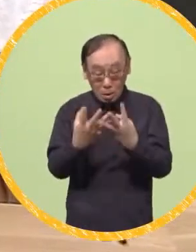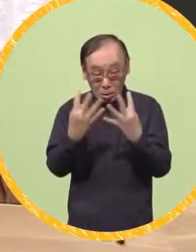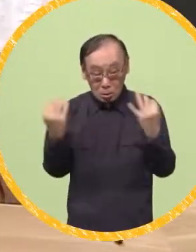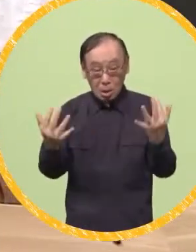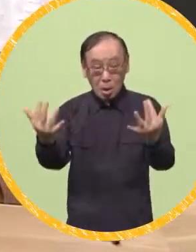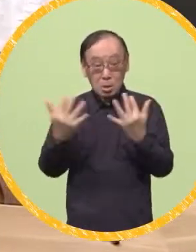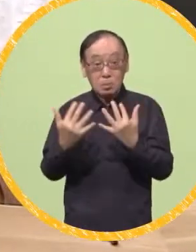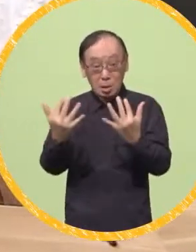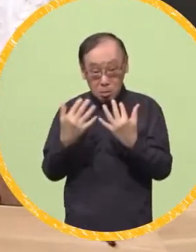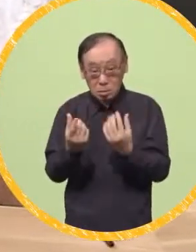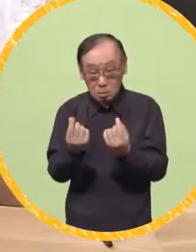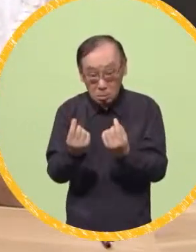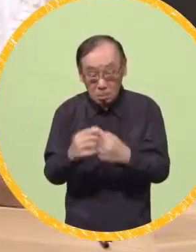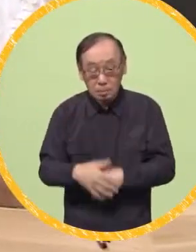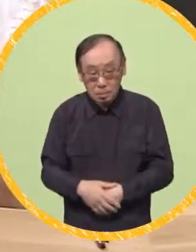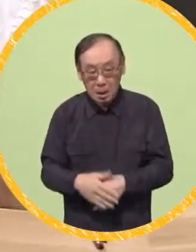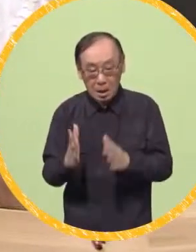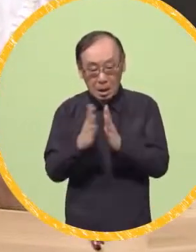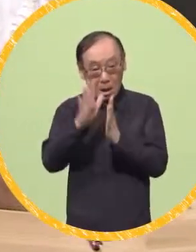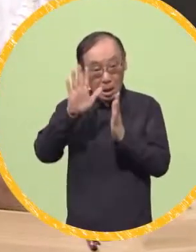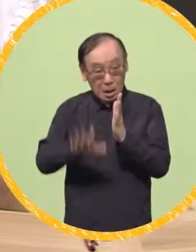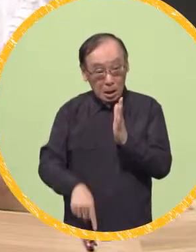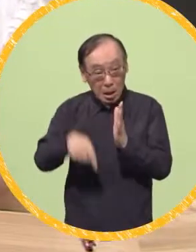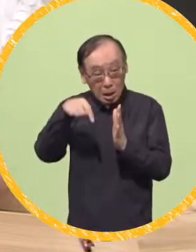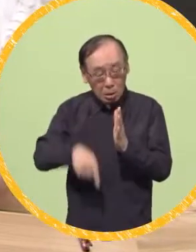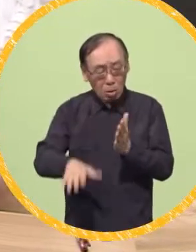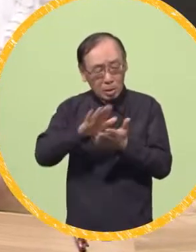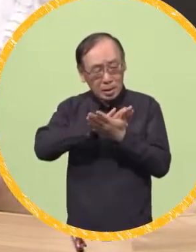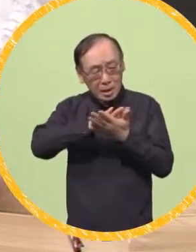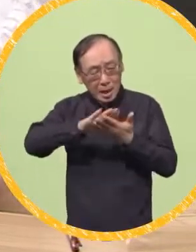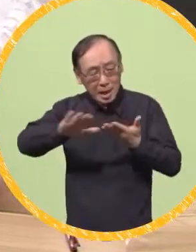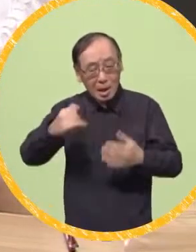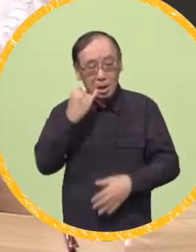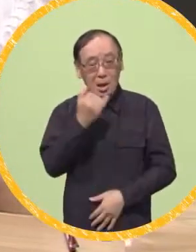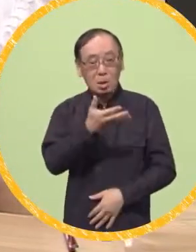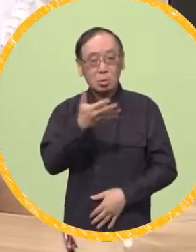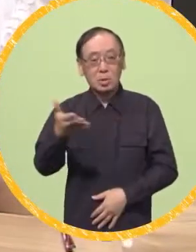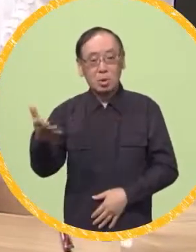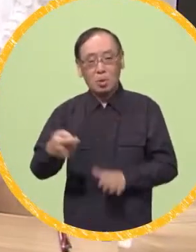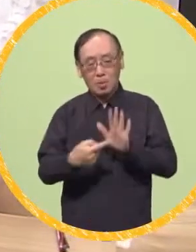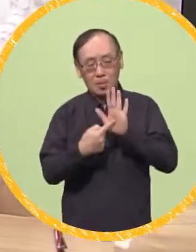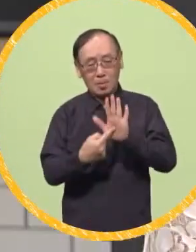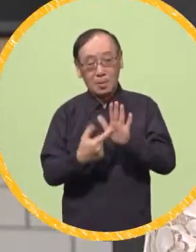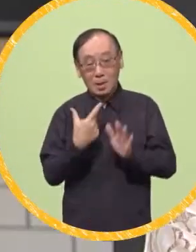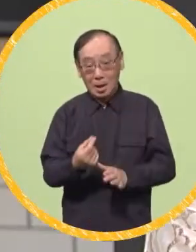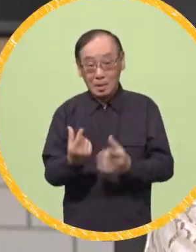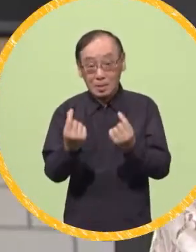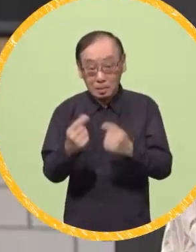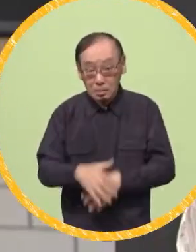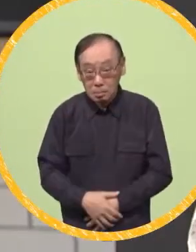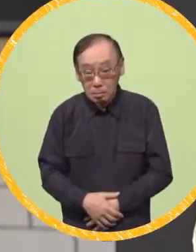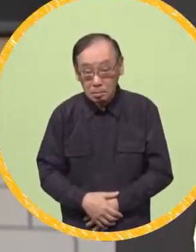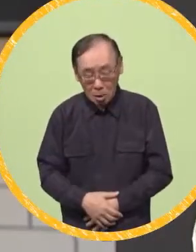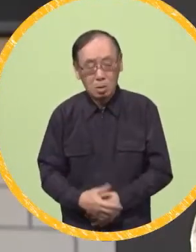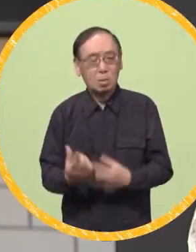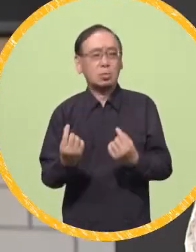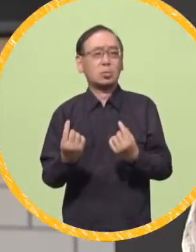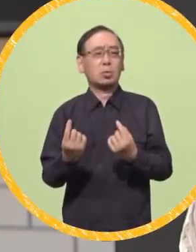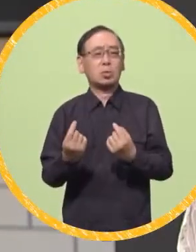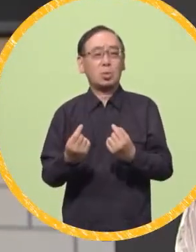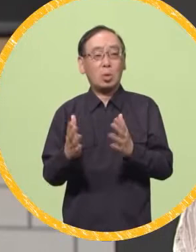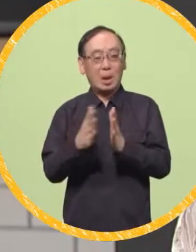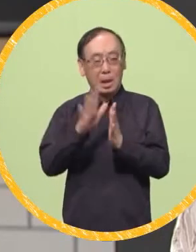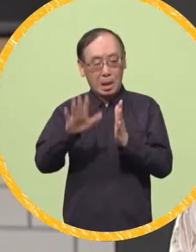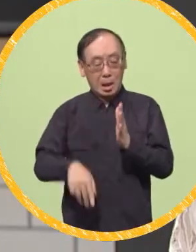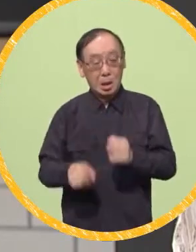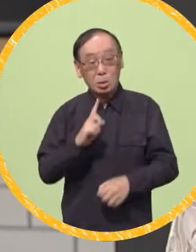集まるじゃないですかはい神奈川のきれいな海をねやっぱりぜひアピールしたいですよね知事そうですよねこれね神奈川県は